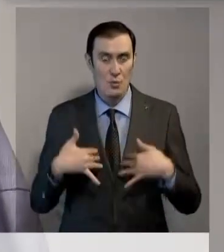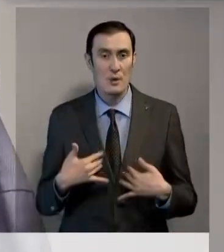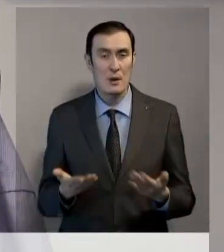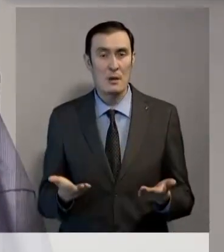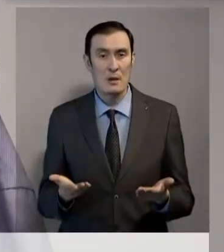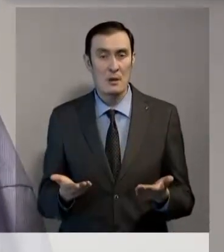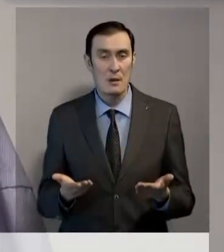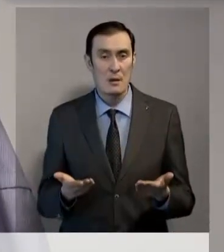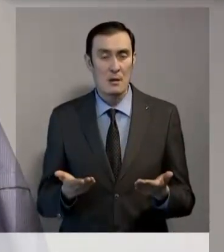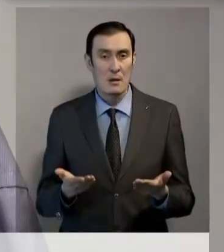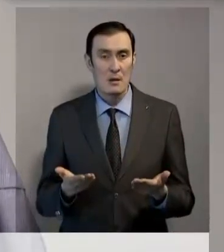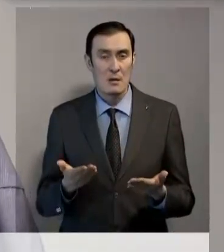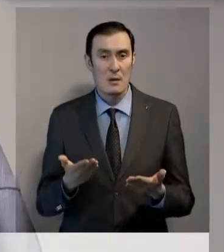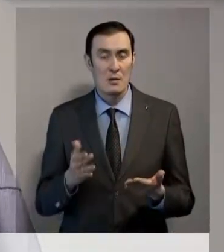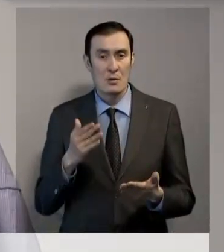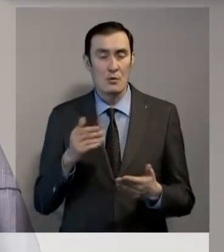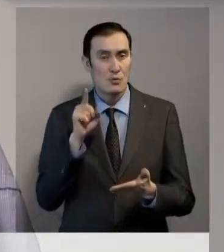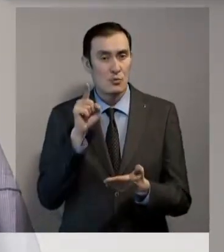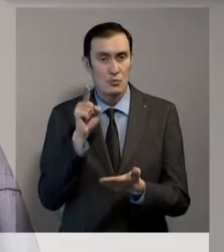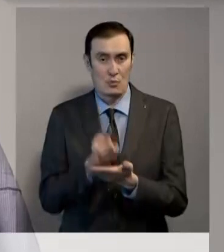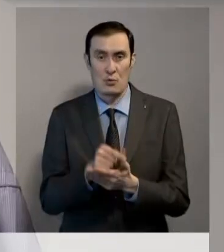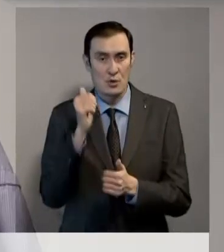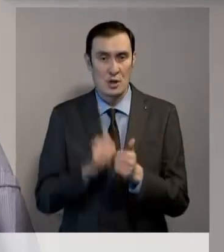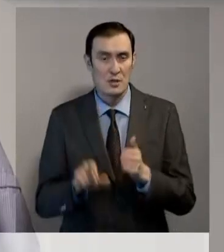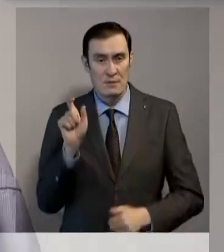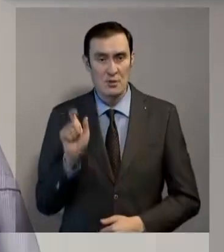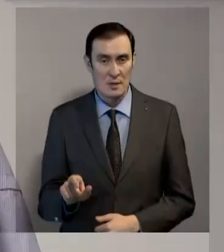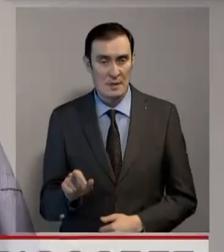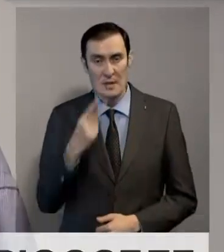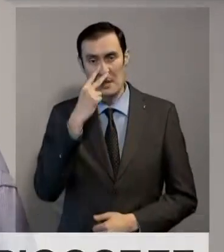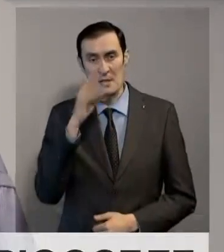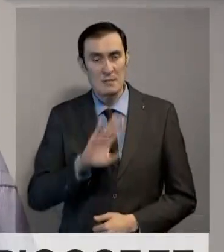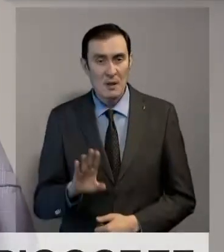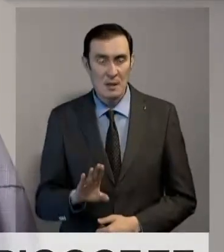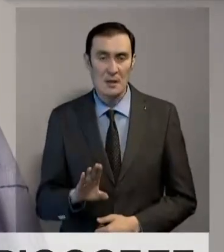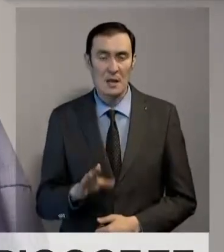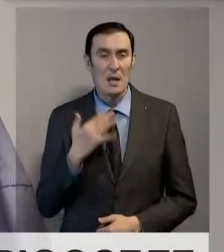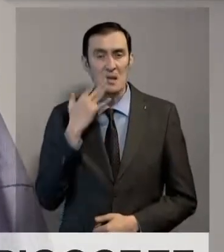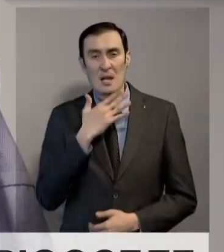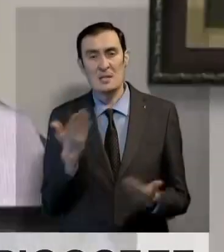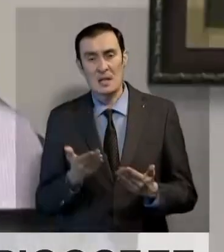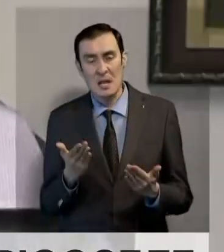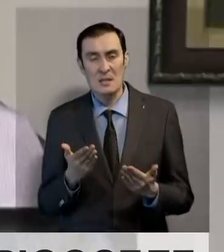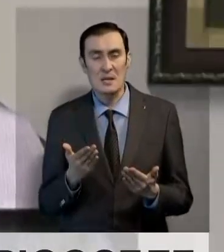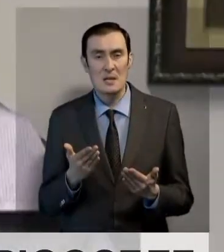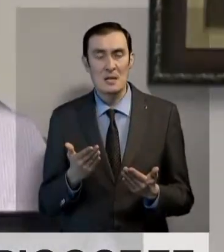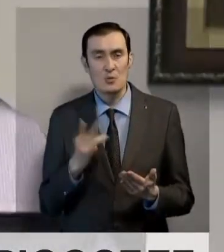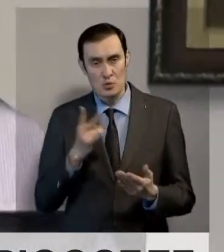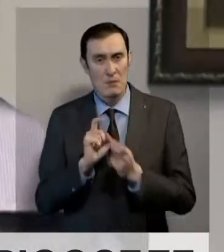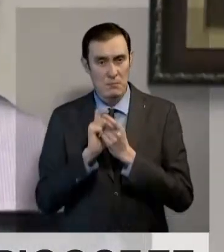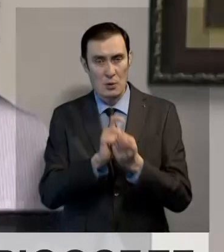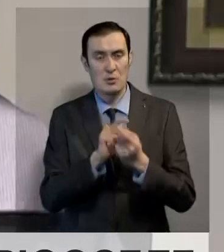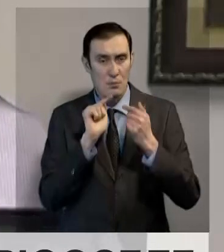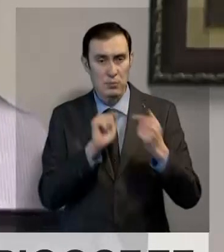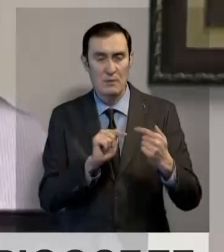И я думаю, что долг каждого человека, несмотря на национальность, на цвет глаз, бороться